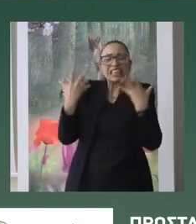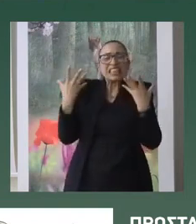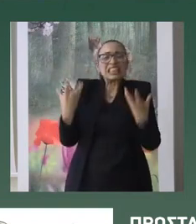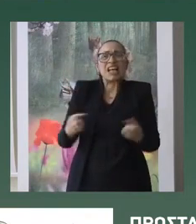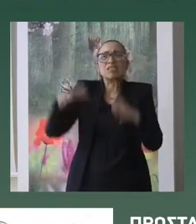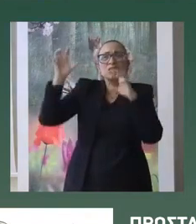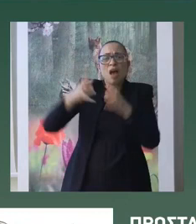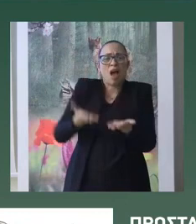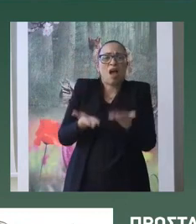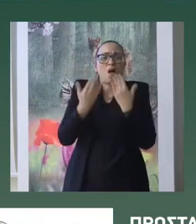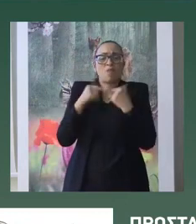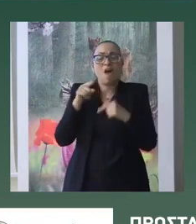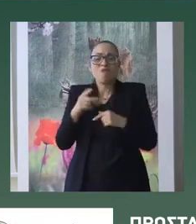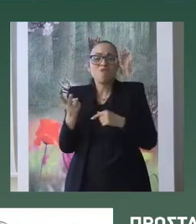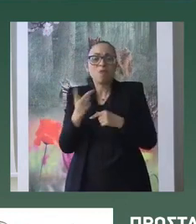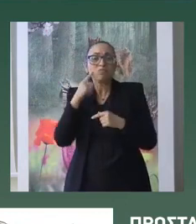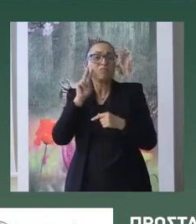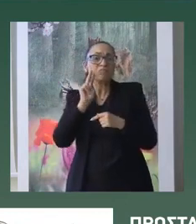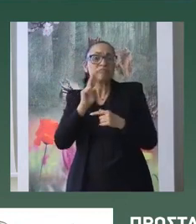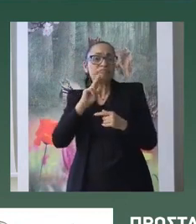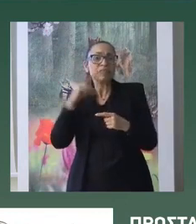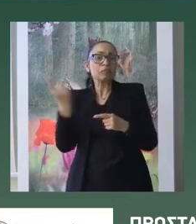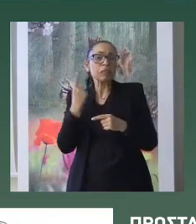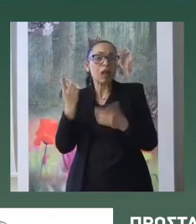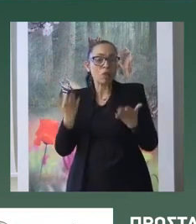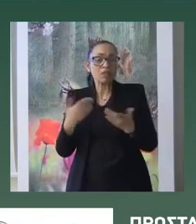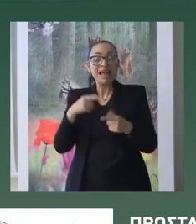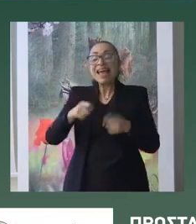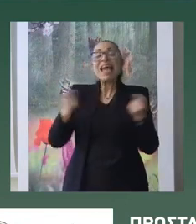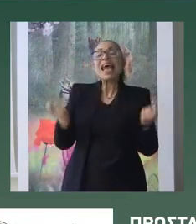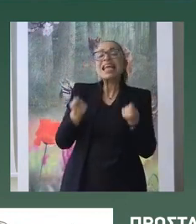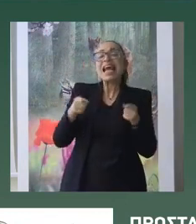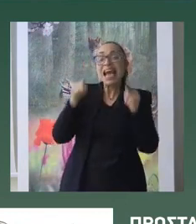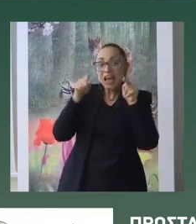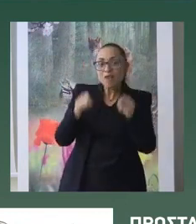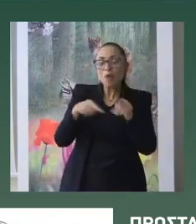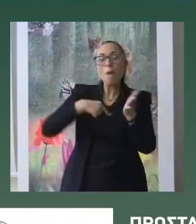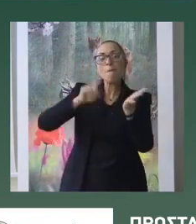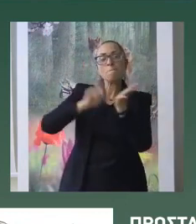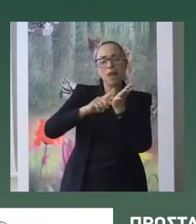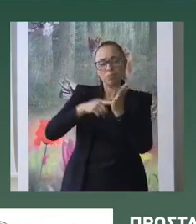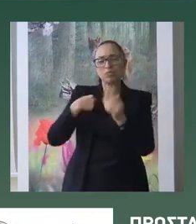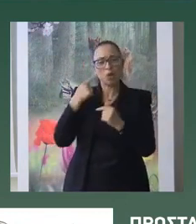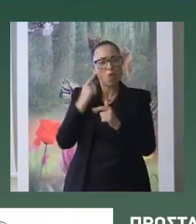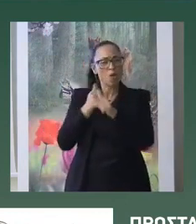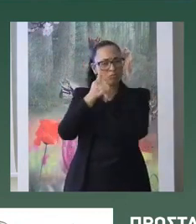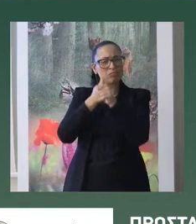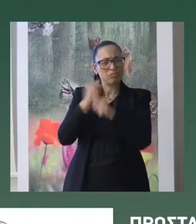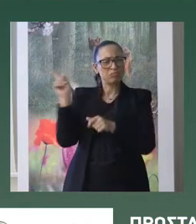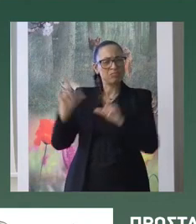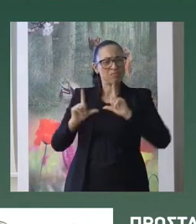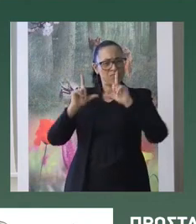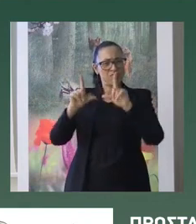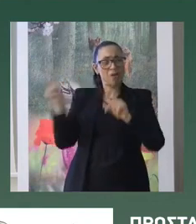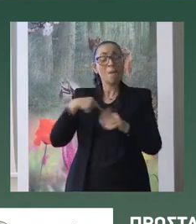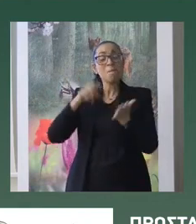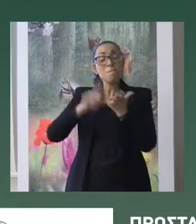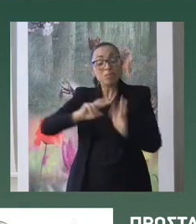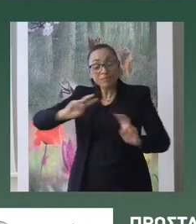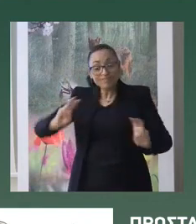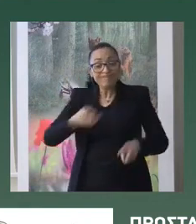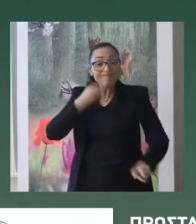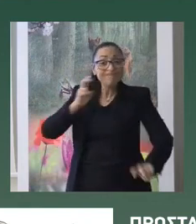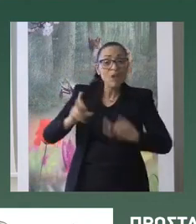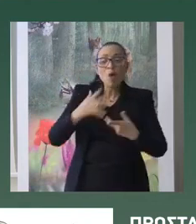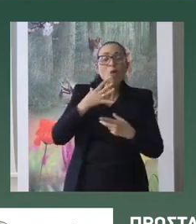τα φαινόμενα αυτά. Για να το κάνεις αυτό, πρέπει να κάνεις αυτή την ακτινογραφία. Θα την πάμε παρέα. Θα πρέπει να βρεις τους λόγους για